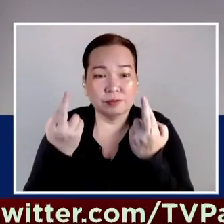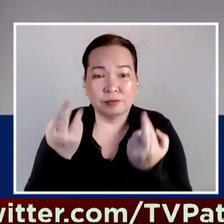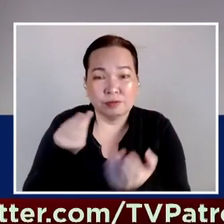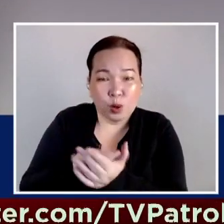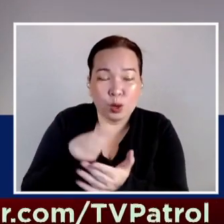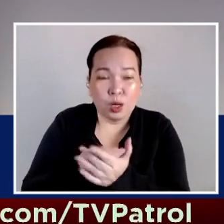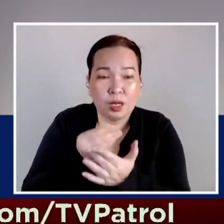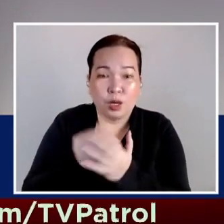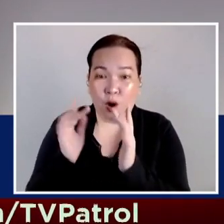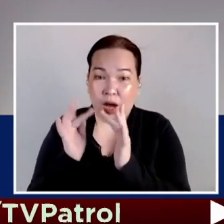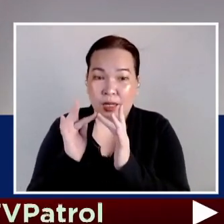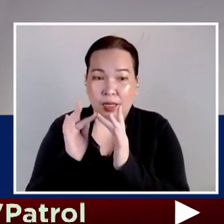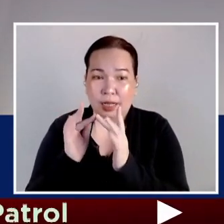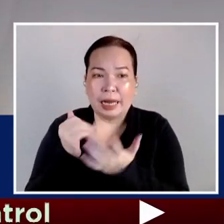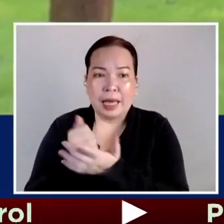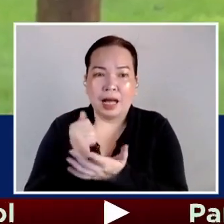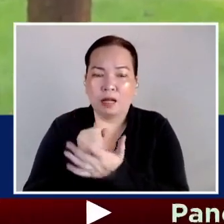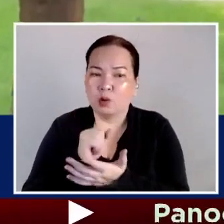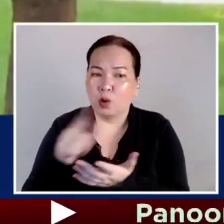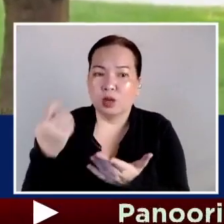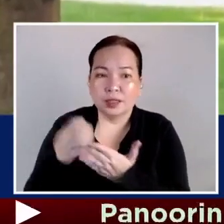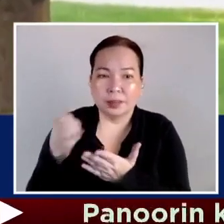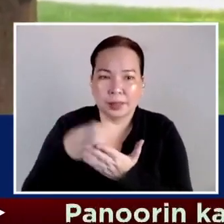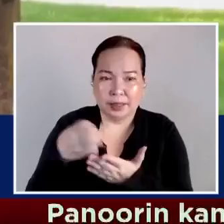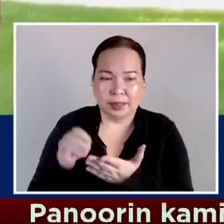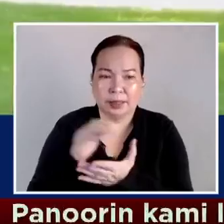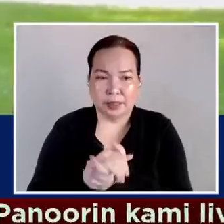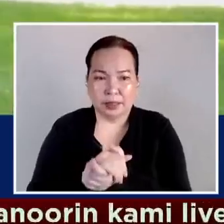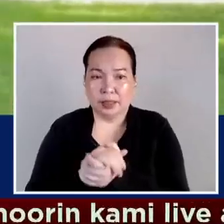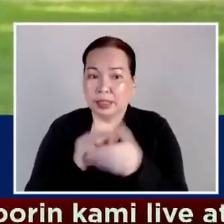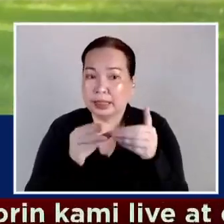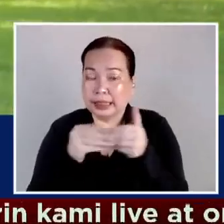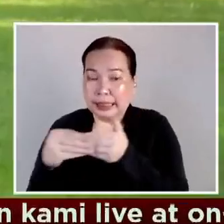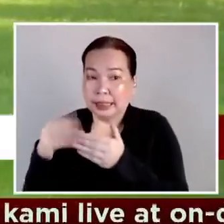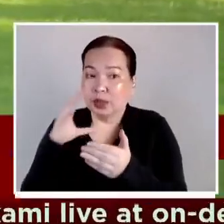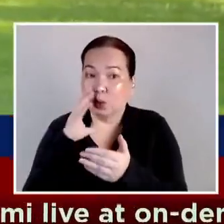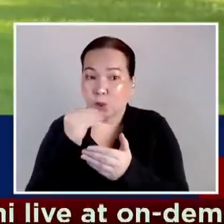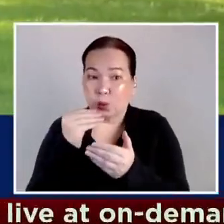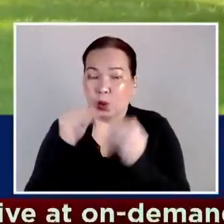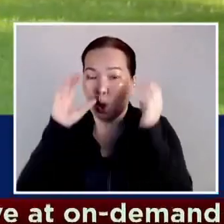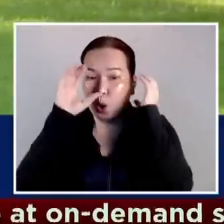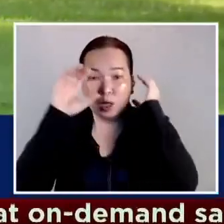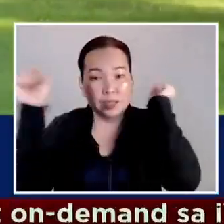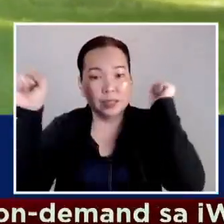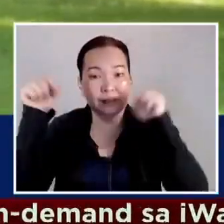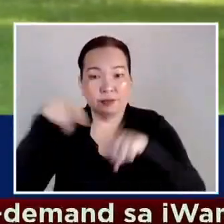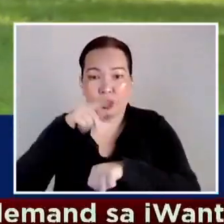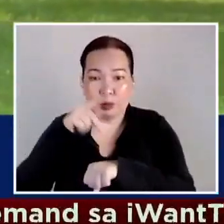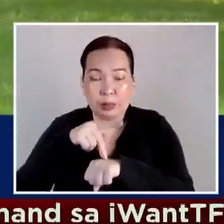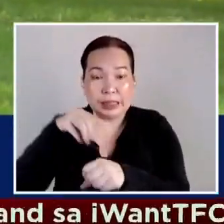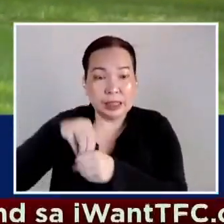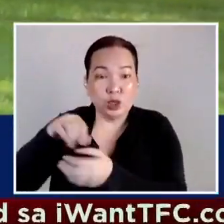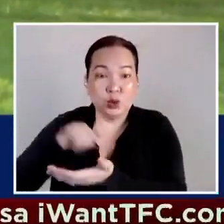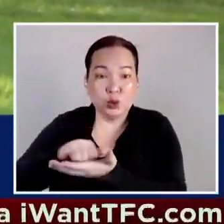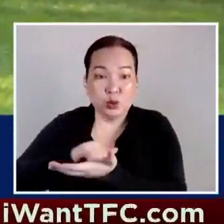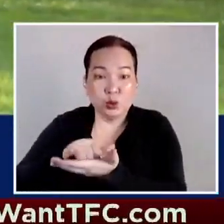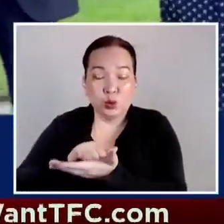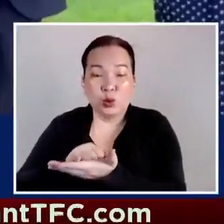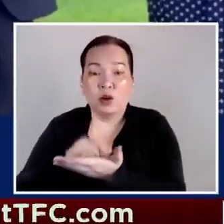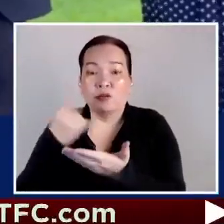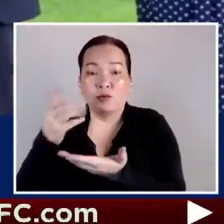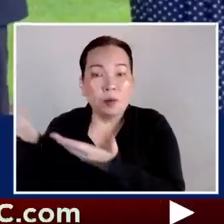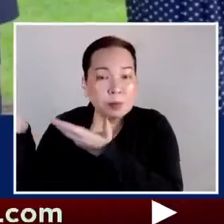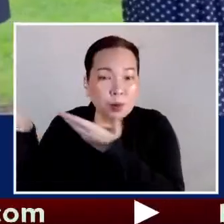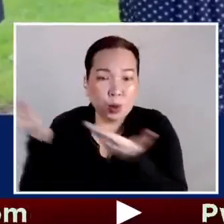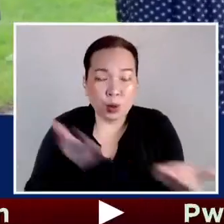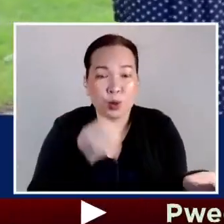para makatulong sa lahat ng gastusin. Pangungunahan naman ng Konsulado ng Pilipinas sa New York ang pag-uwi ng mga labi ni Lilo sa